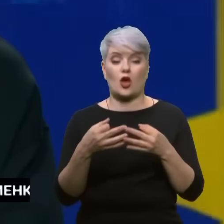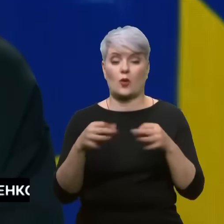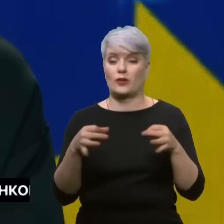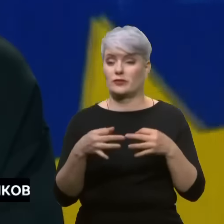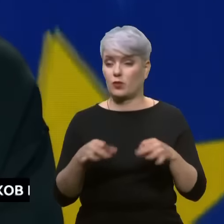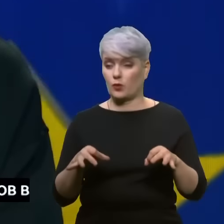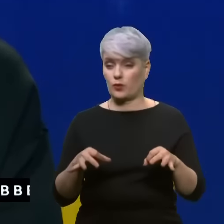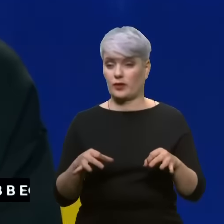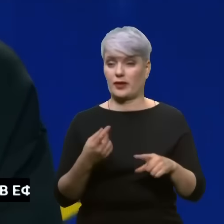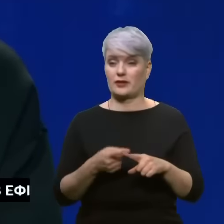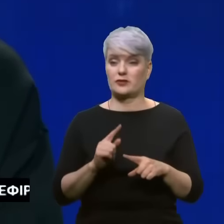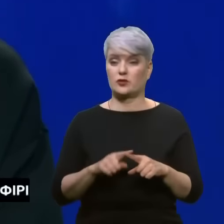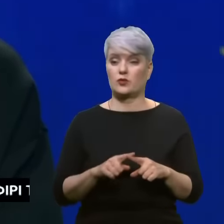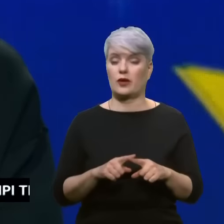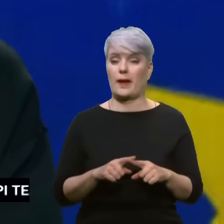розблокує